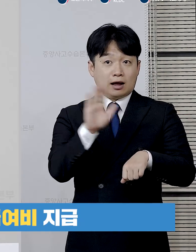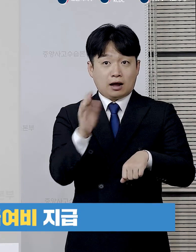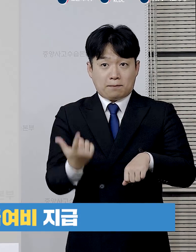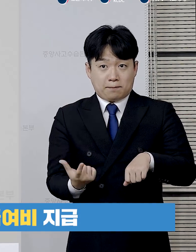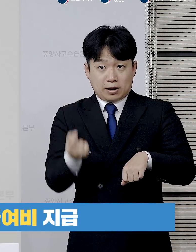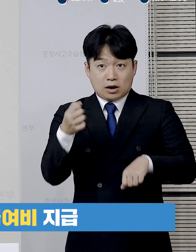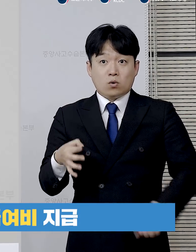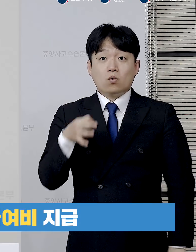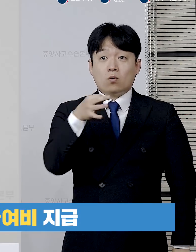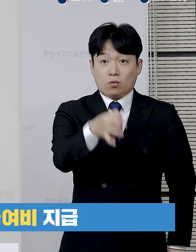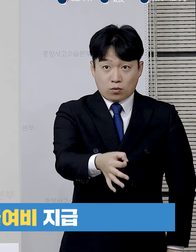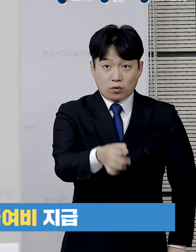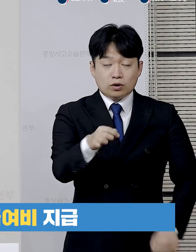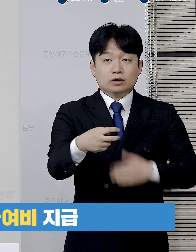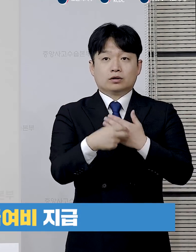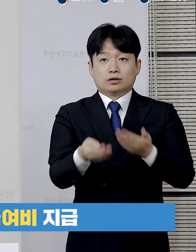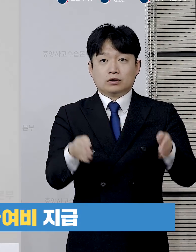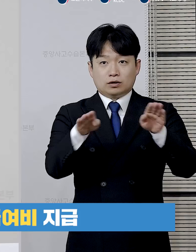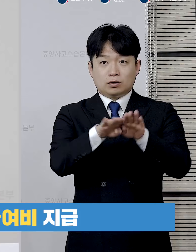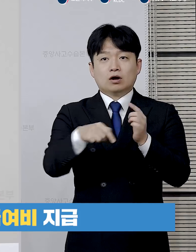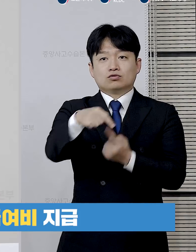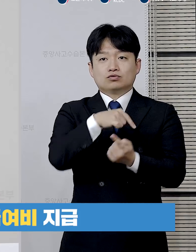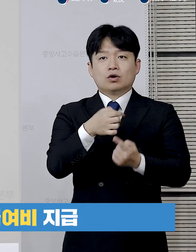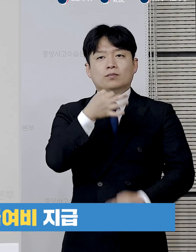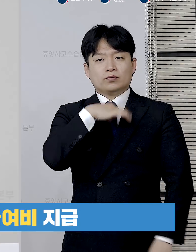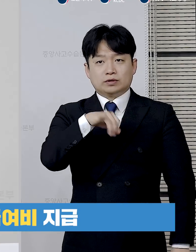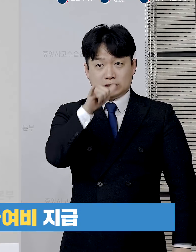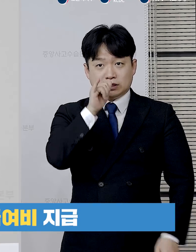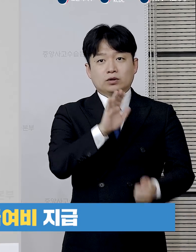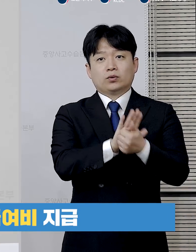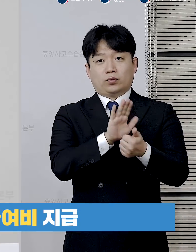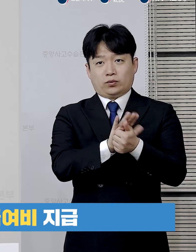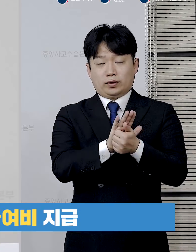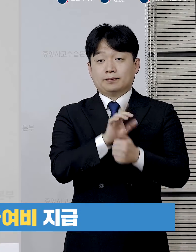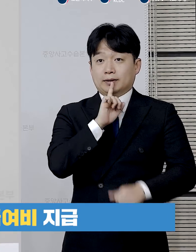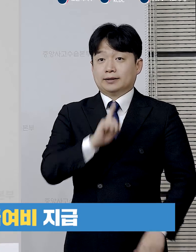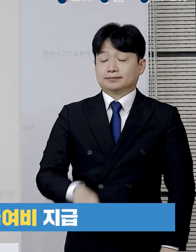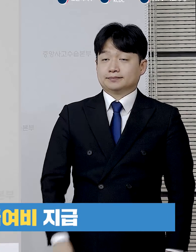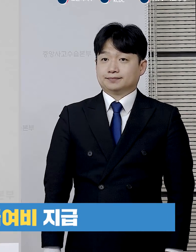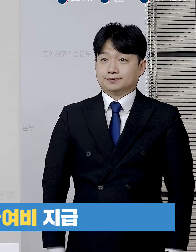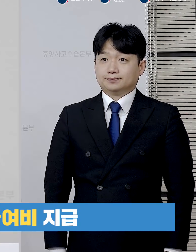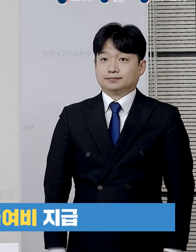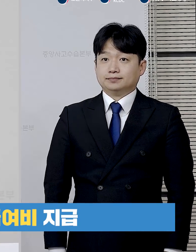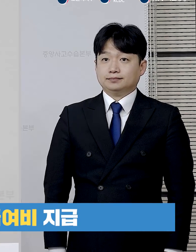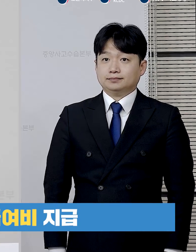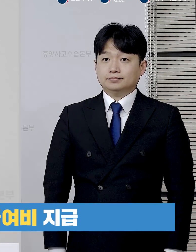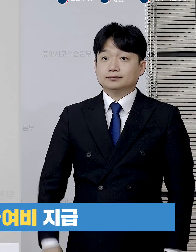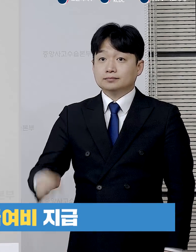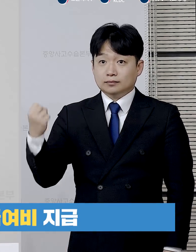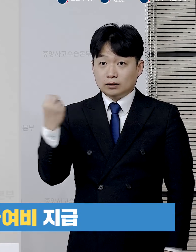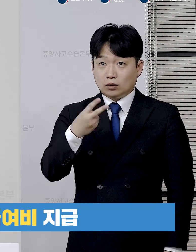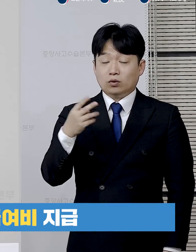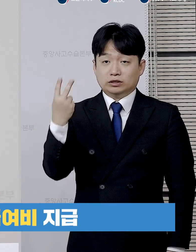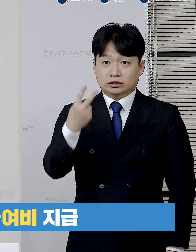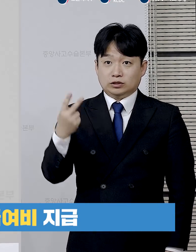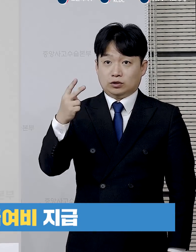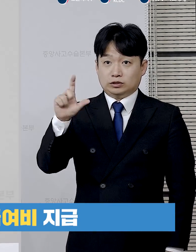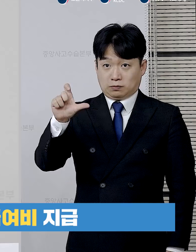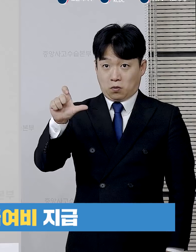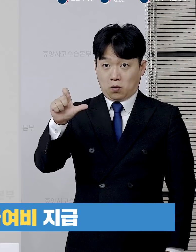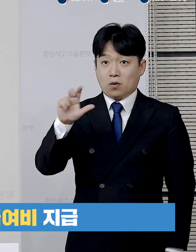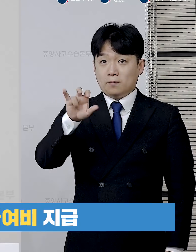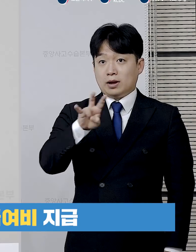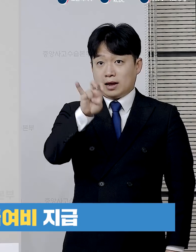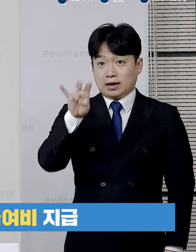빠르게 급여비를 지급받아 의료기관 운영에 보탬이 되는 효과가 있을 것으로 예상을 하고 있습니다. 참고로